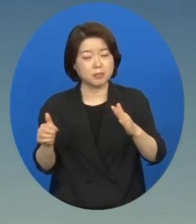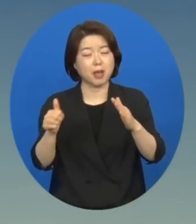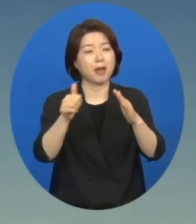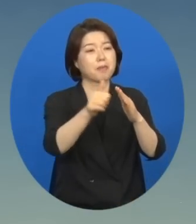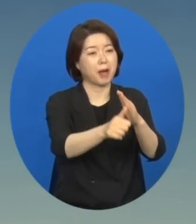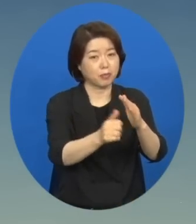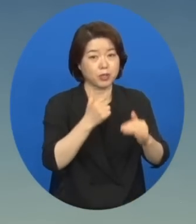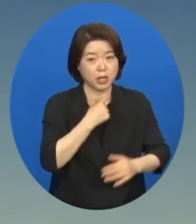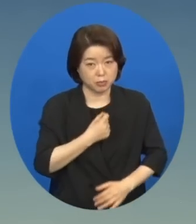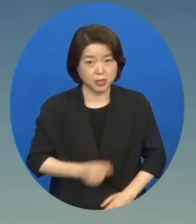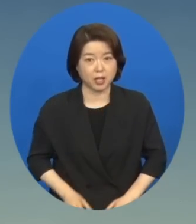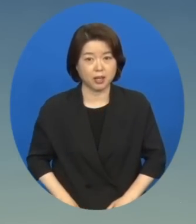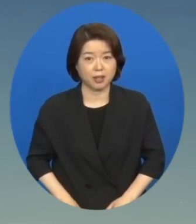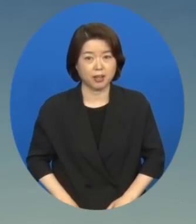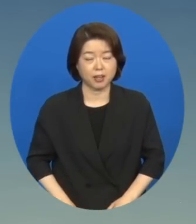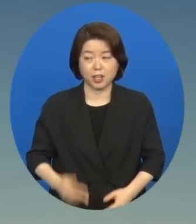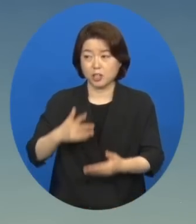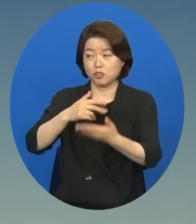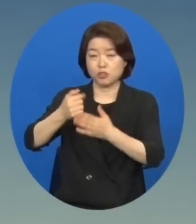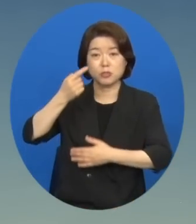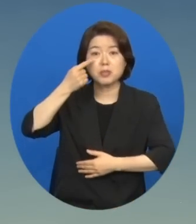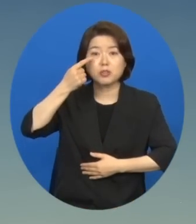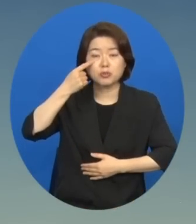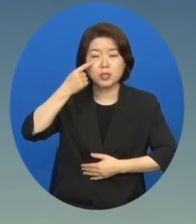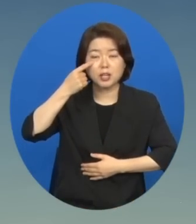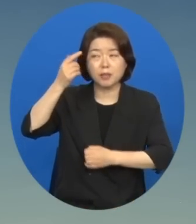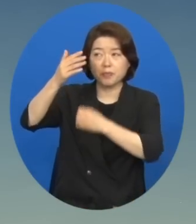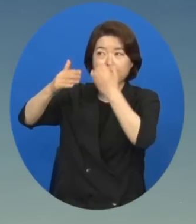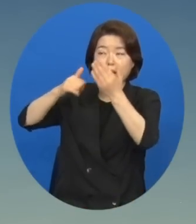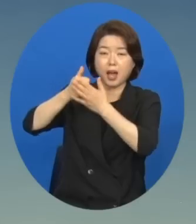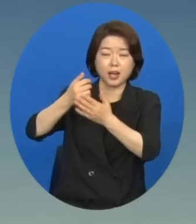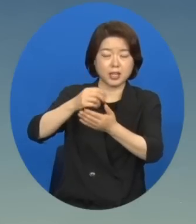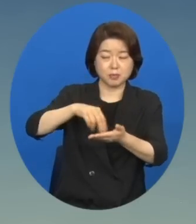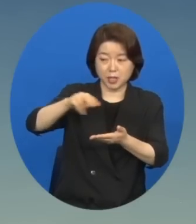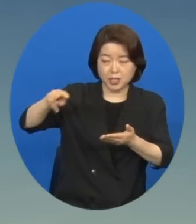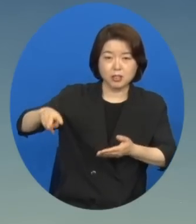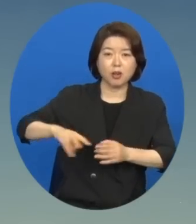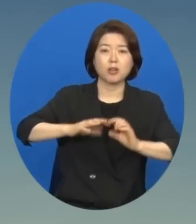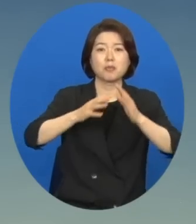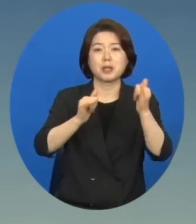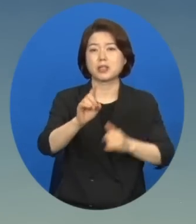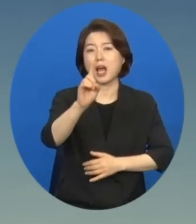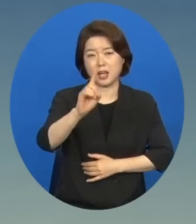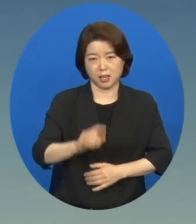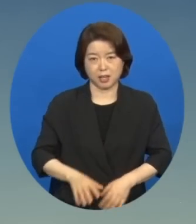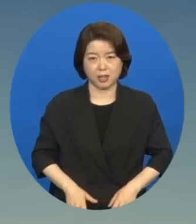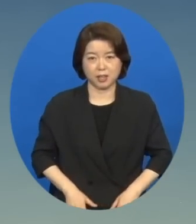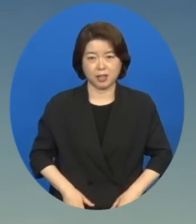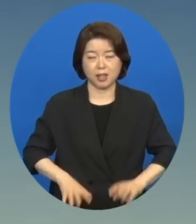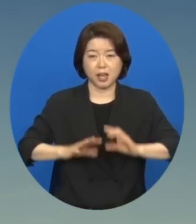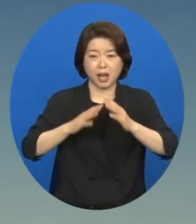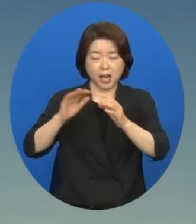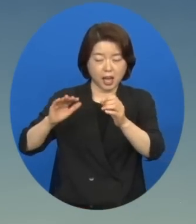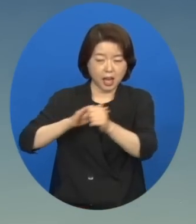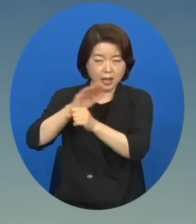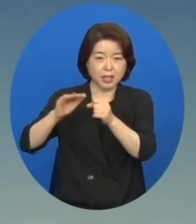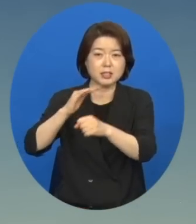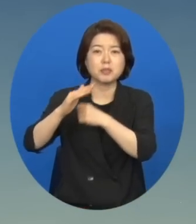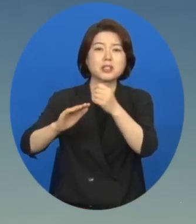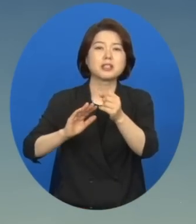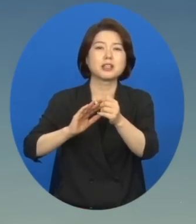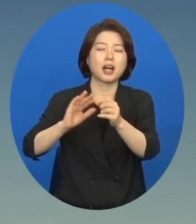하겠다. 주의 눈에는 하나님의 잃어버린 백성이에요. 하나님이 사랑하시는